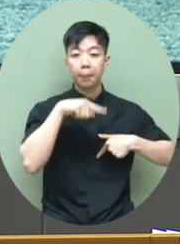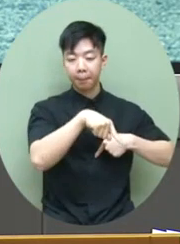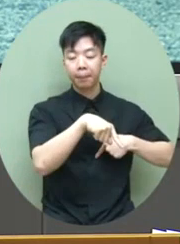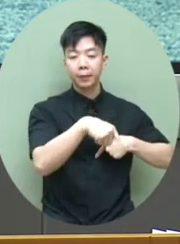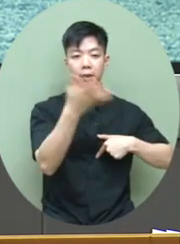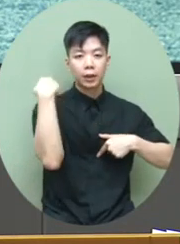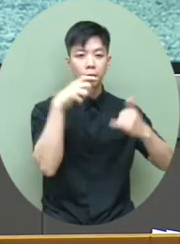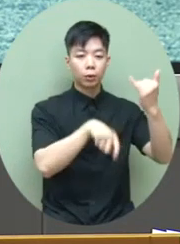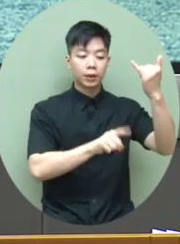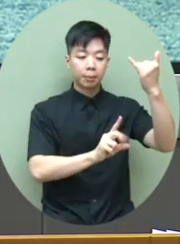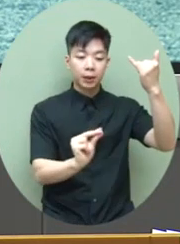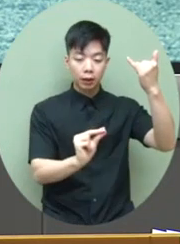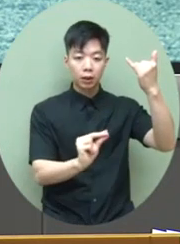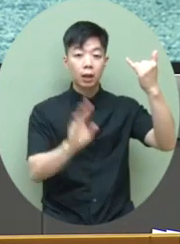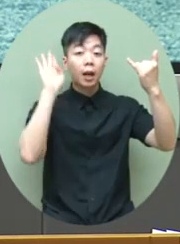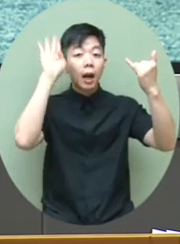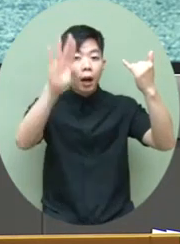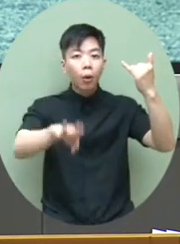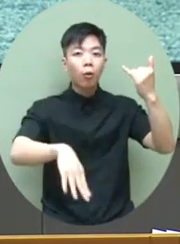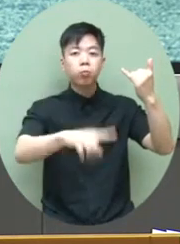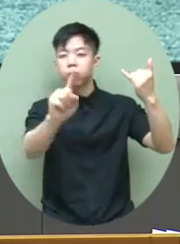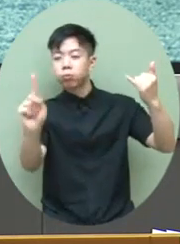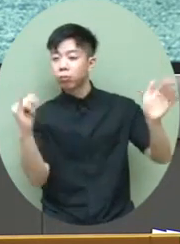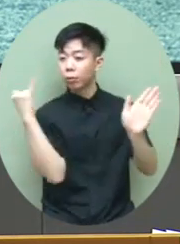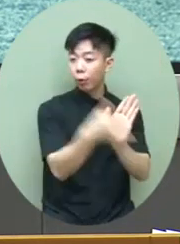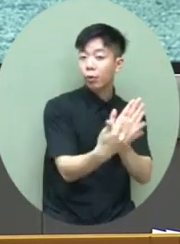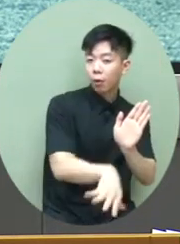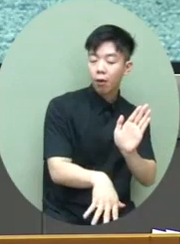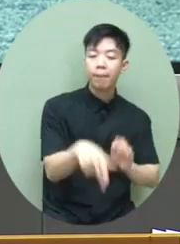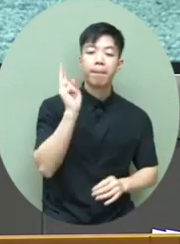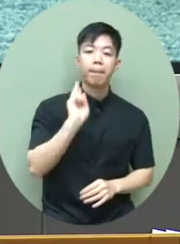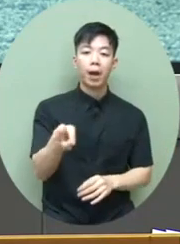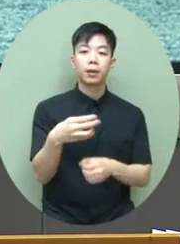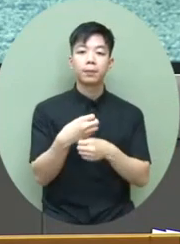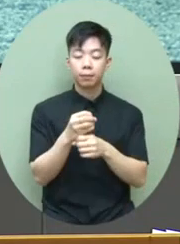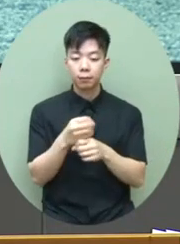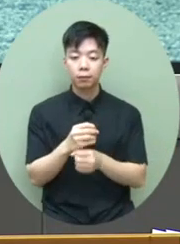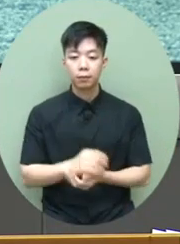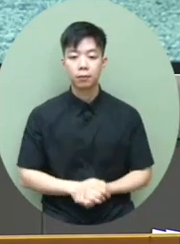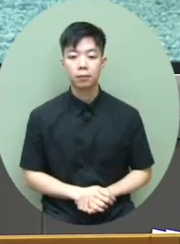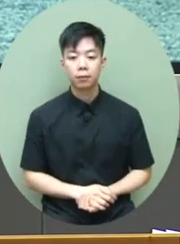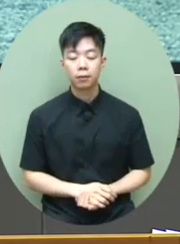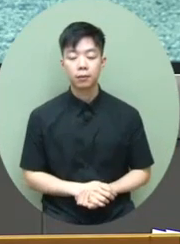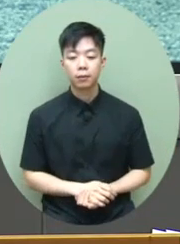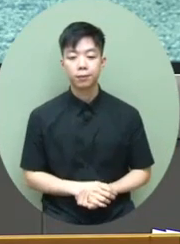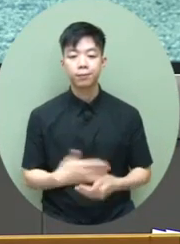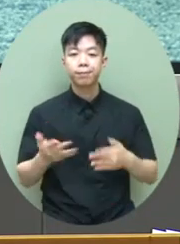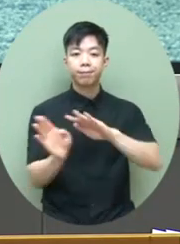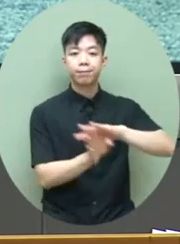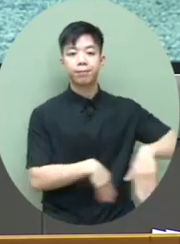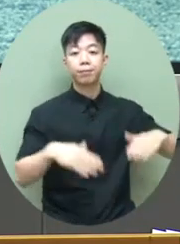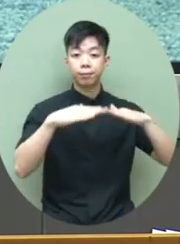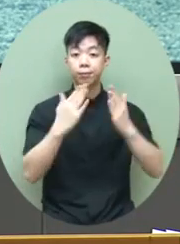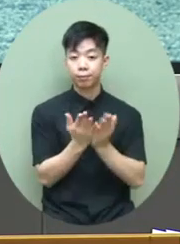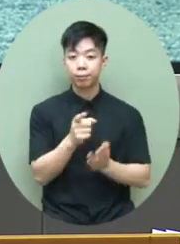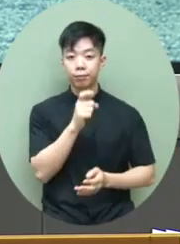喺6月17日之後去過呢個地方活動嘅人士咧，係需要接受強制檢測嘅。在學校來講就是